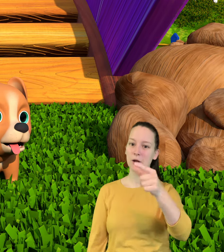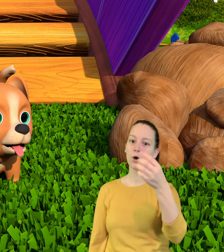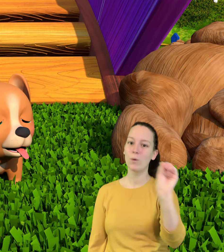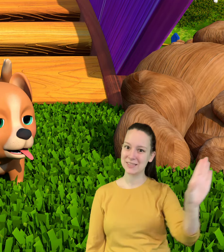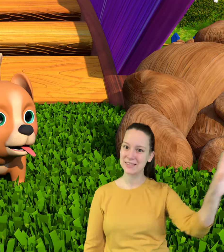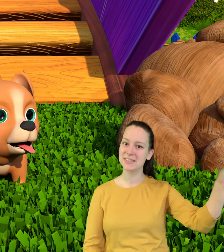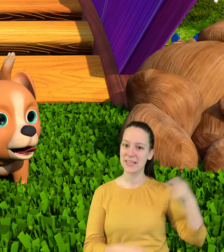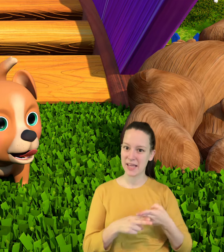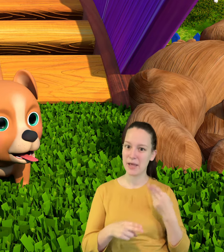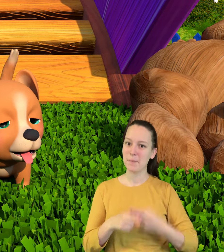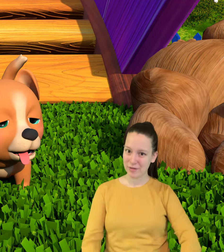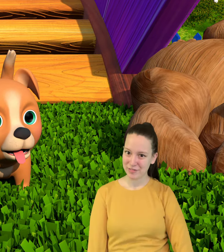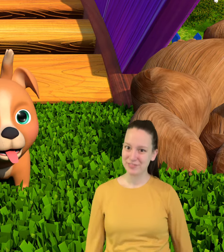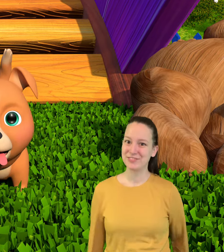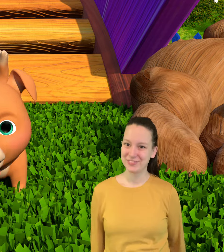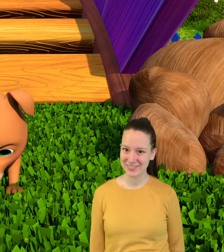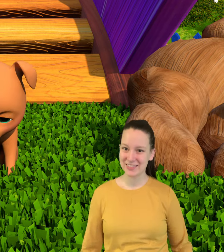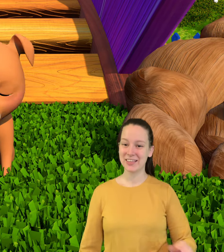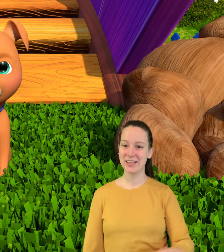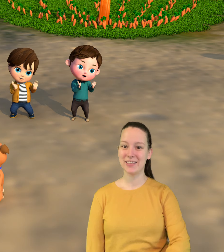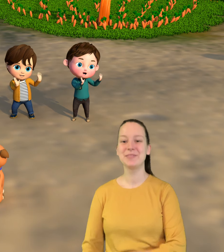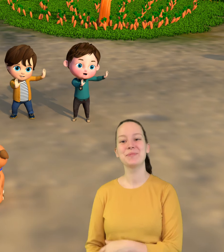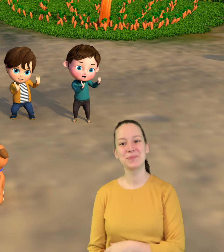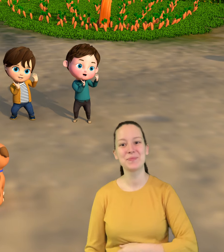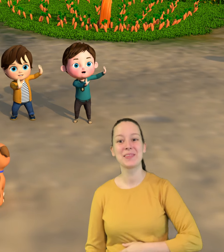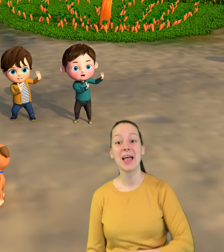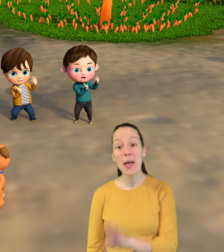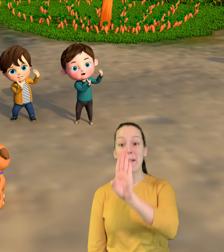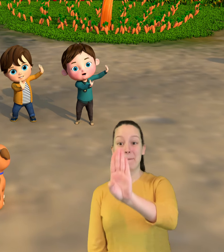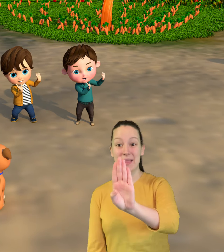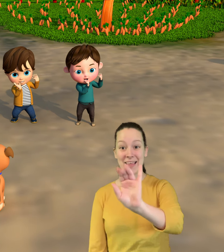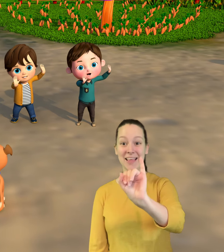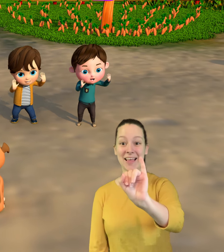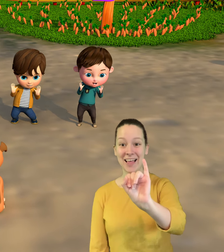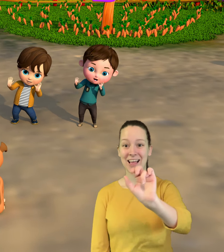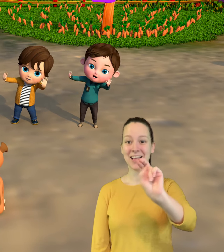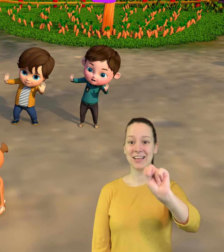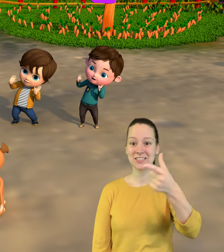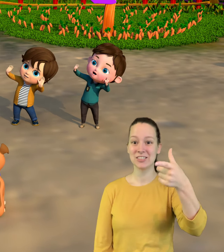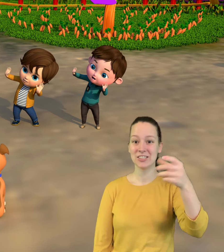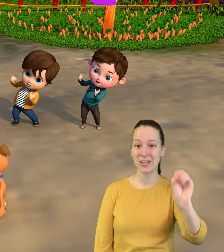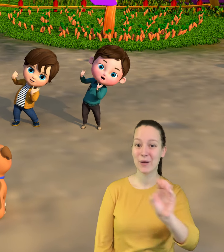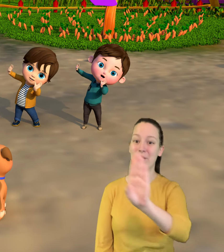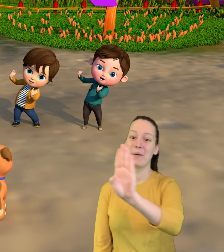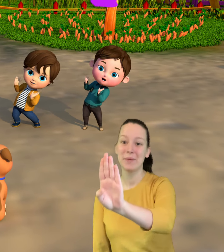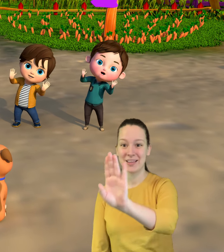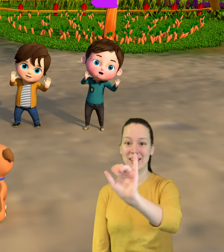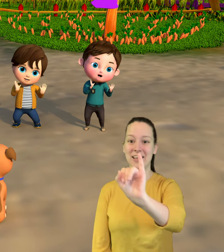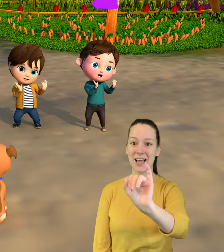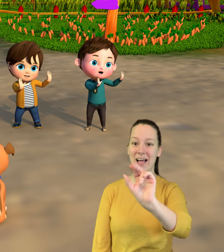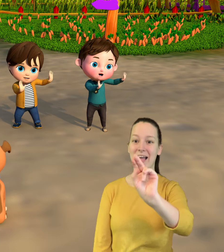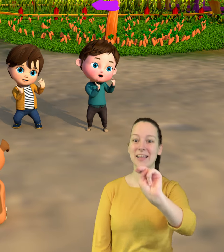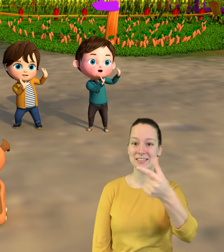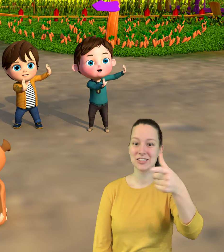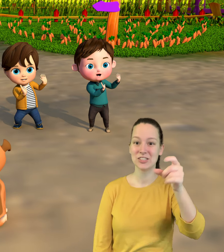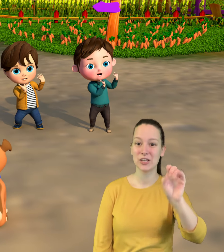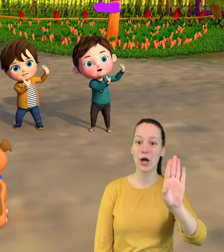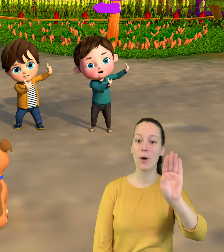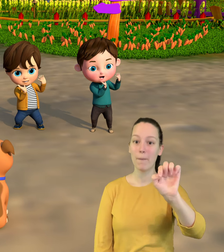ビンゴ名前はビンゴBB